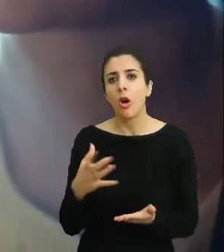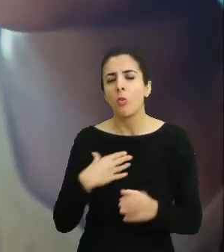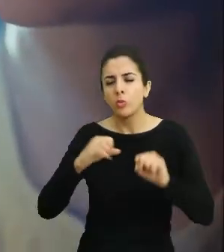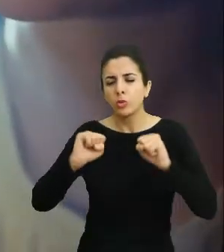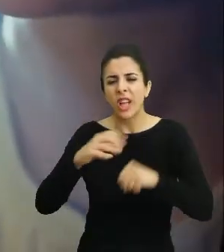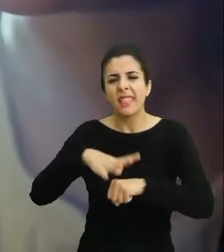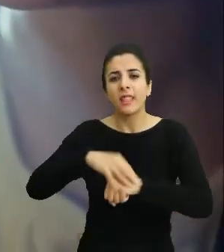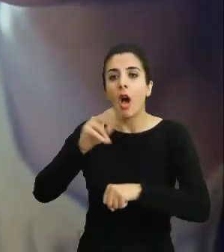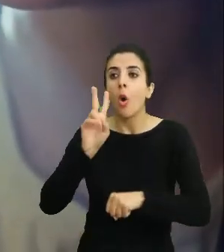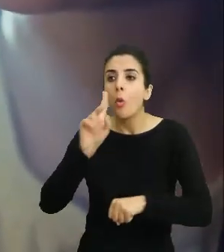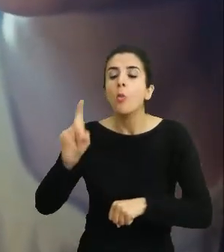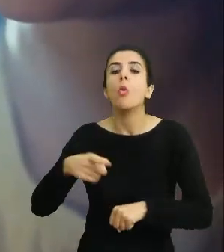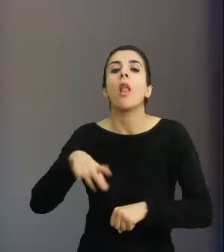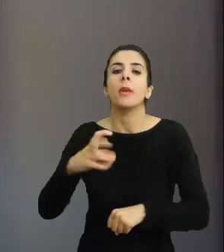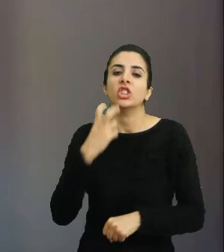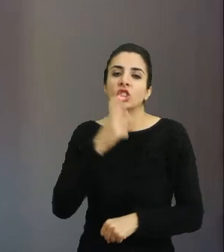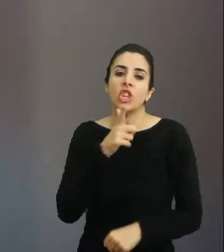Bostanın görünmeyen kısmına şair.